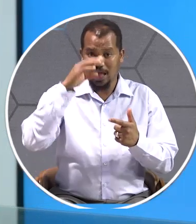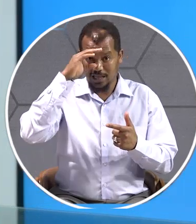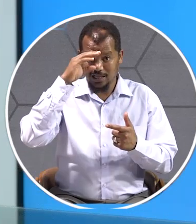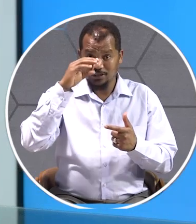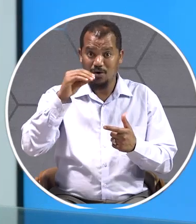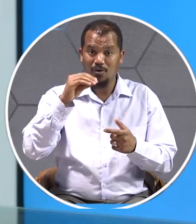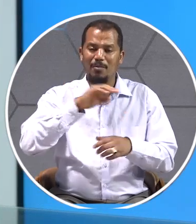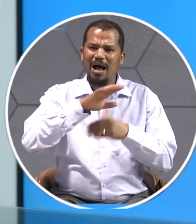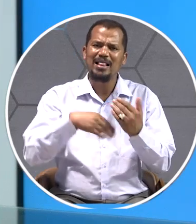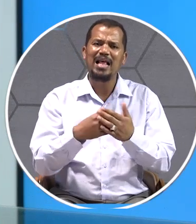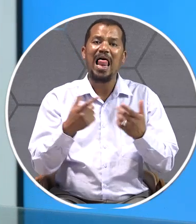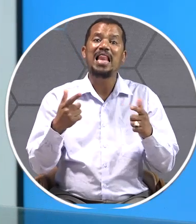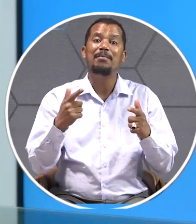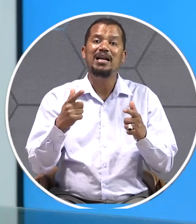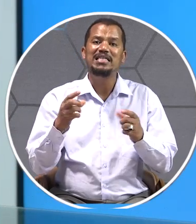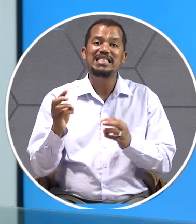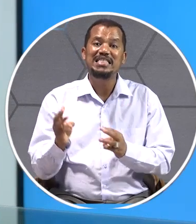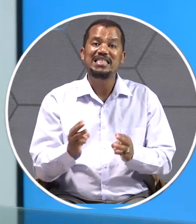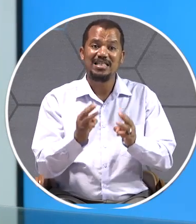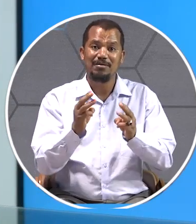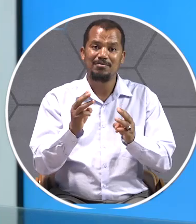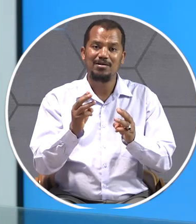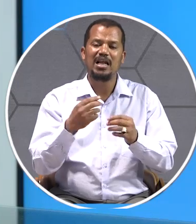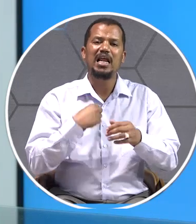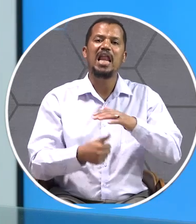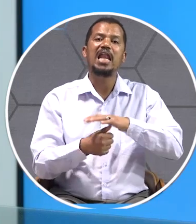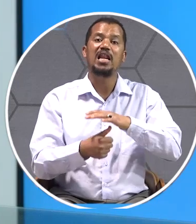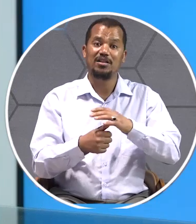ለአጠቃላይ ላይብራሪ ሲስተም ዴፕቲ ዳይሬክተር ሆኜን